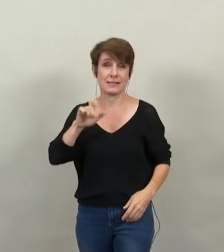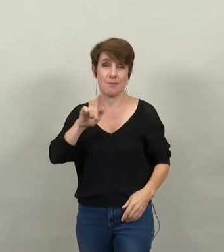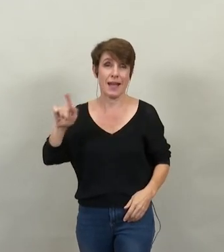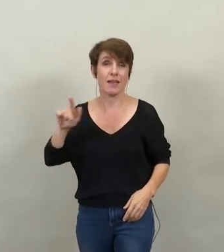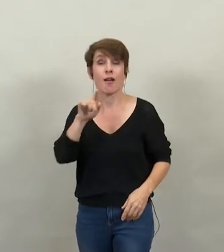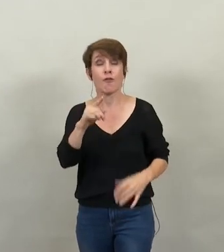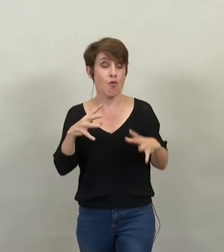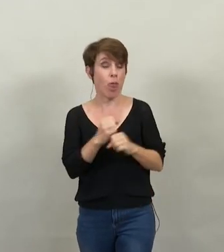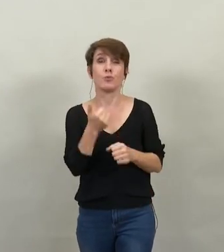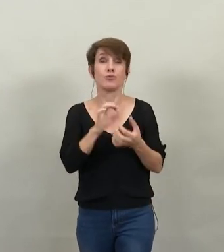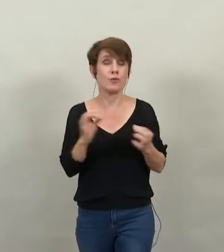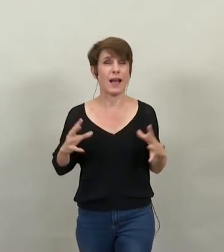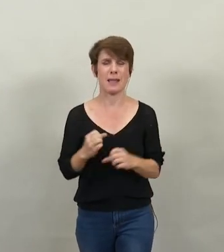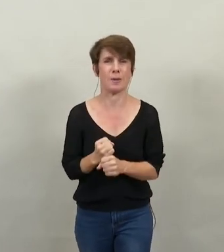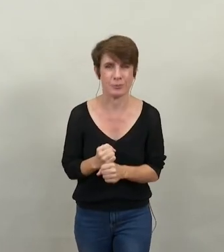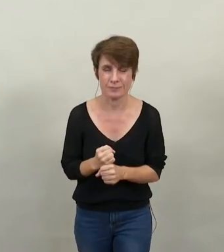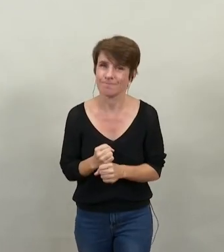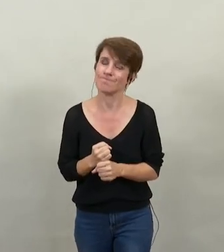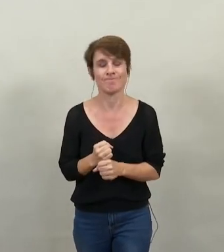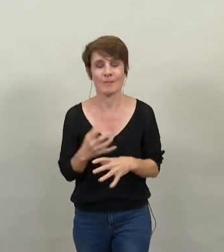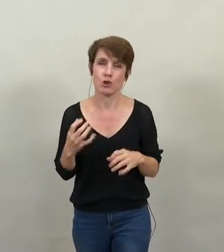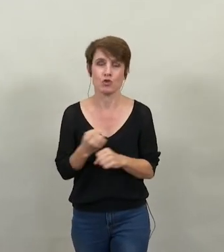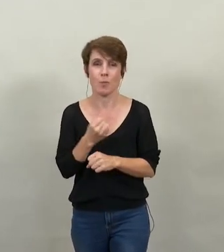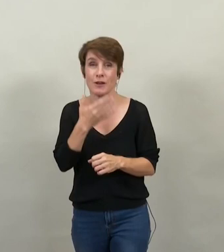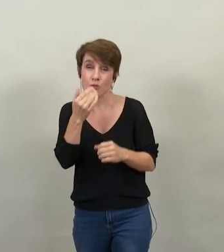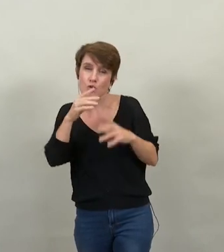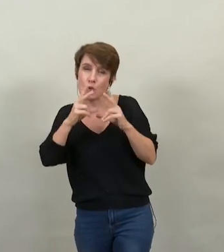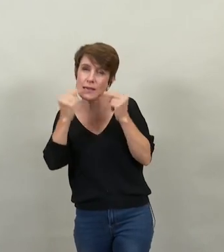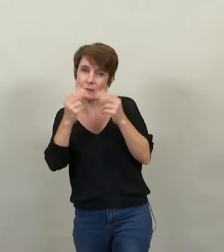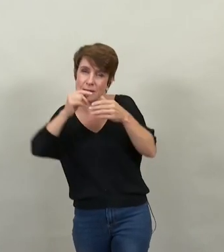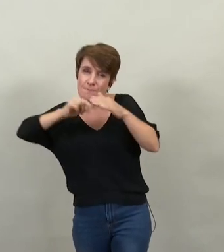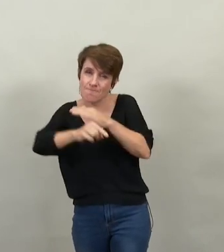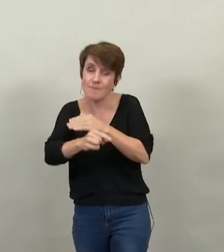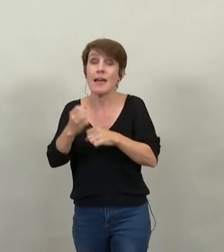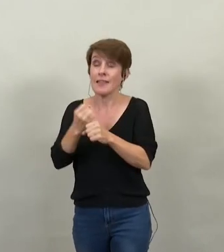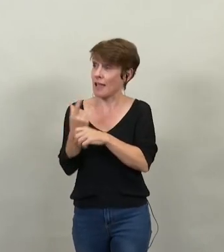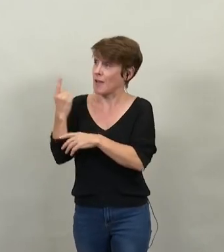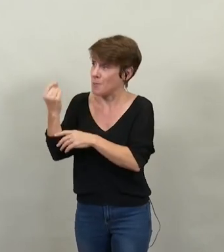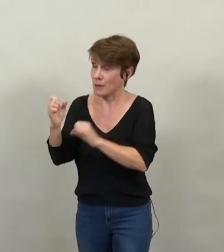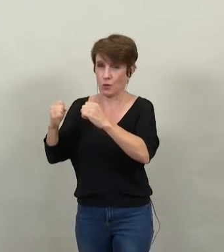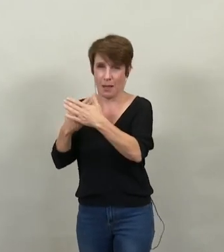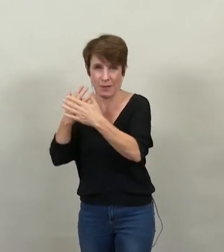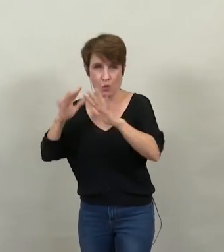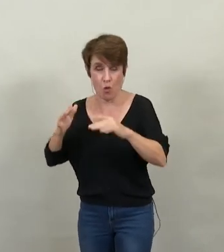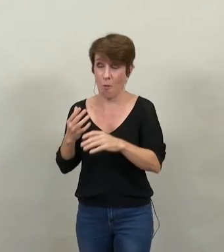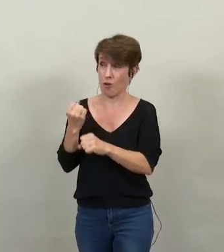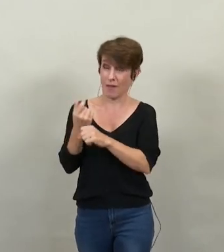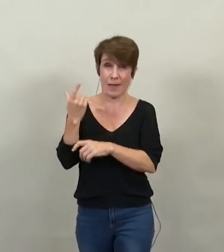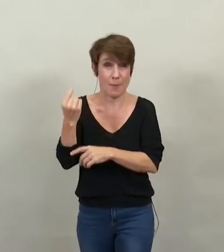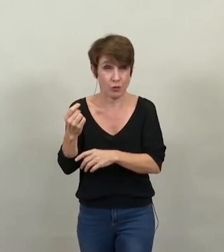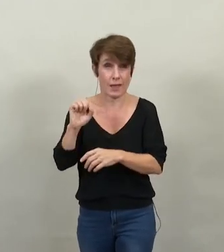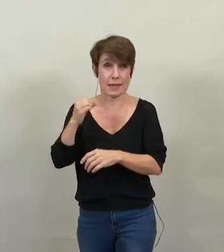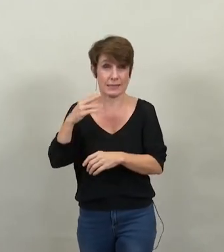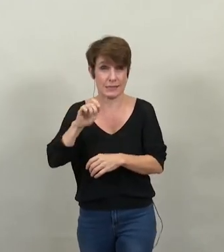mais pour nous on aurait aimé que vous alliez un petit peu plus loin dans comment vous avez travaillé avec le SMAG comment vous avez la travaillé à la métropole